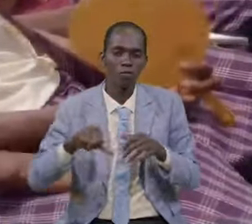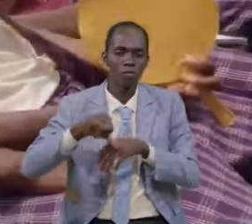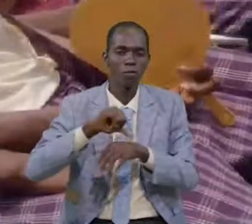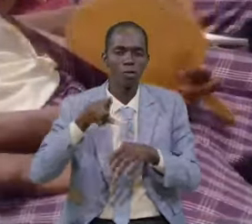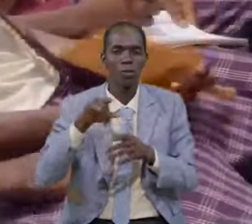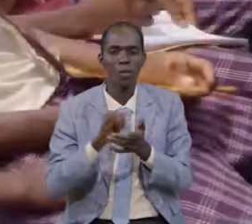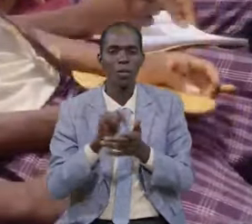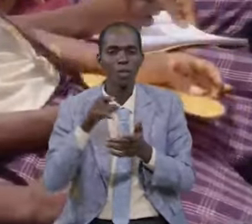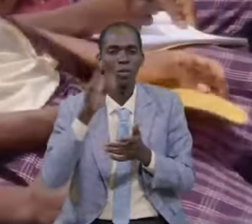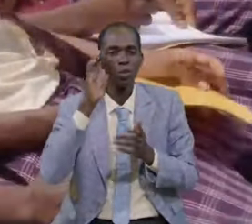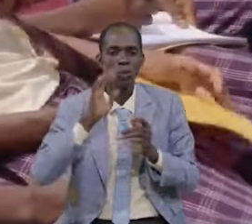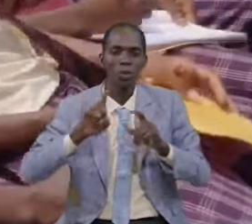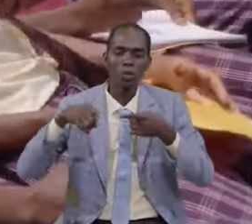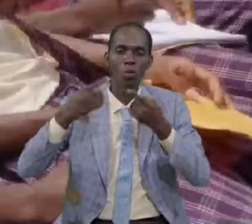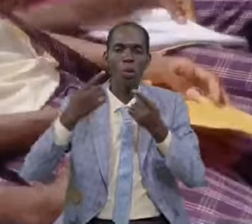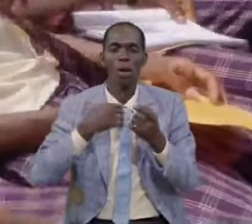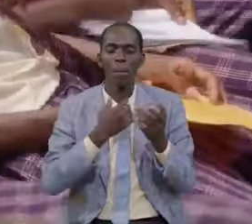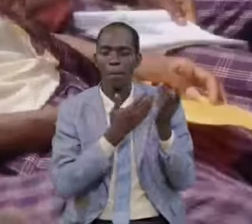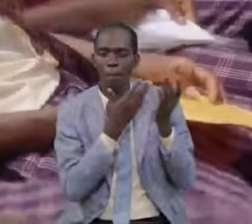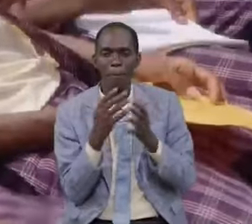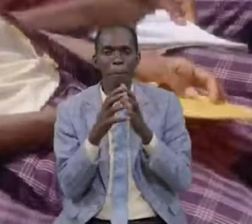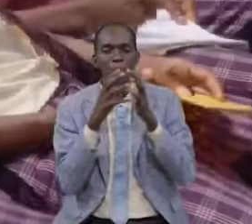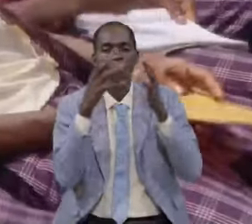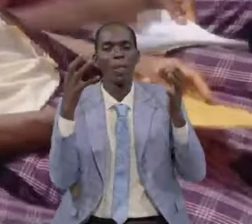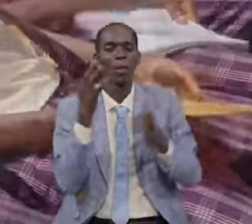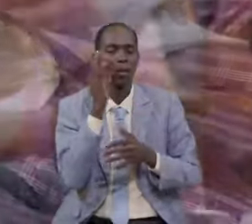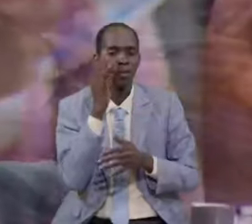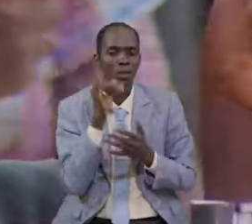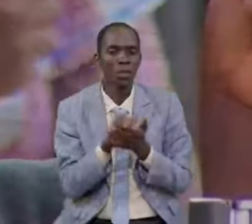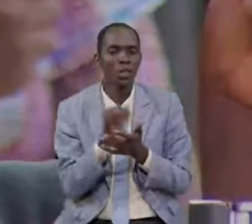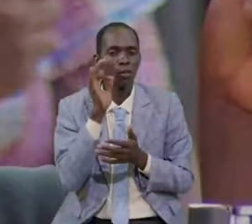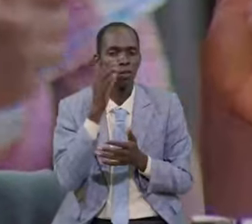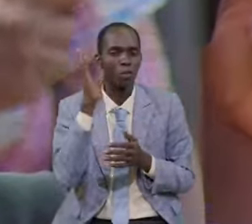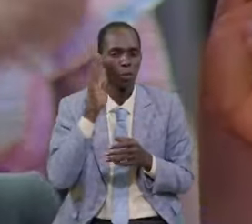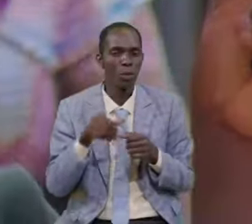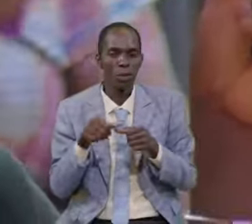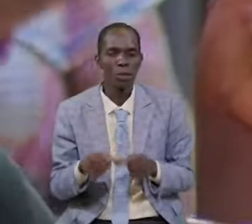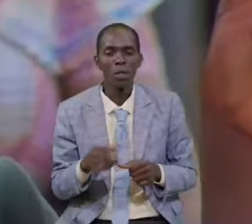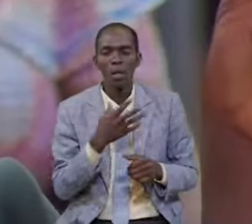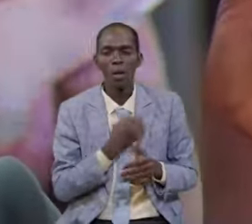que votre fruit demeure afin que ce que vous demanderez,